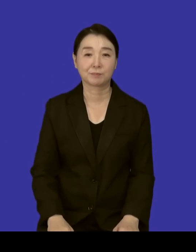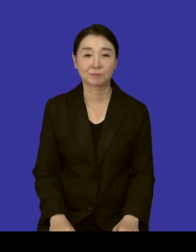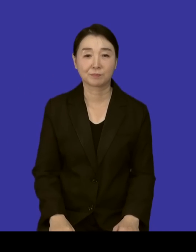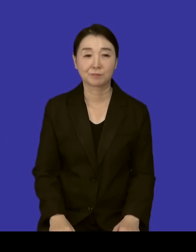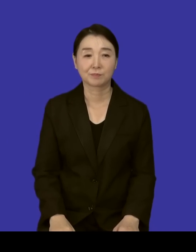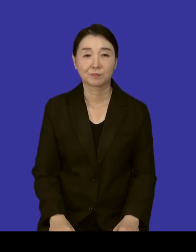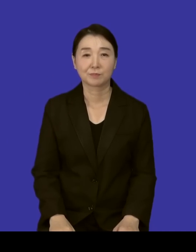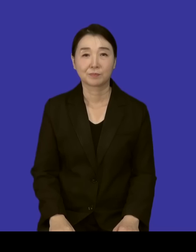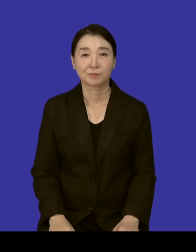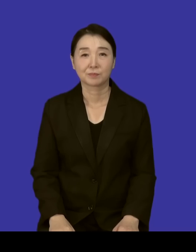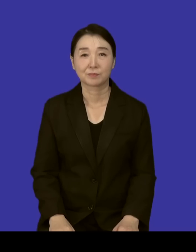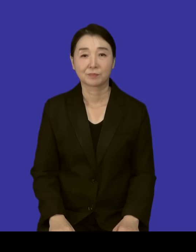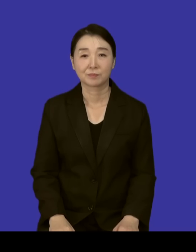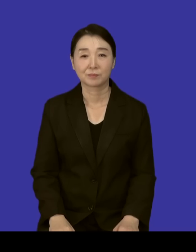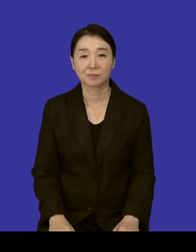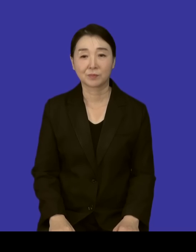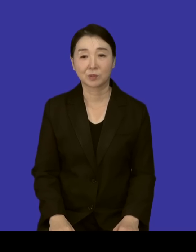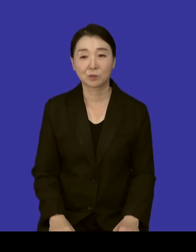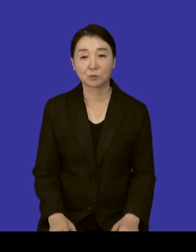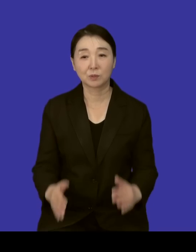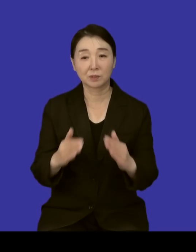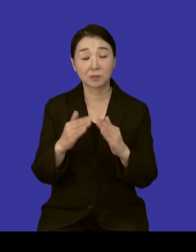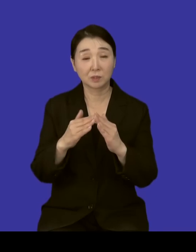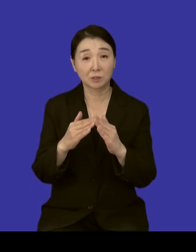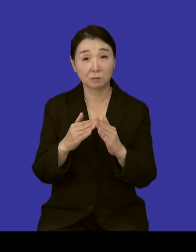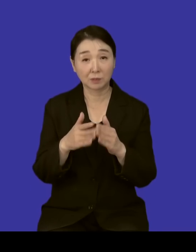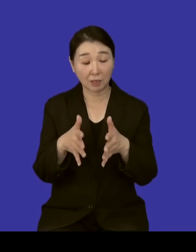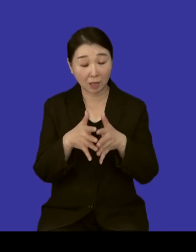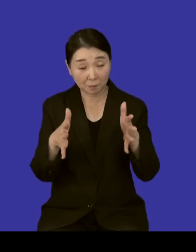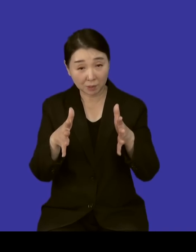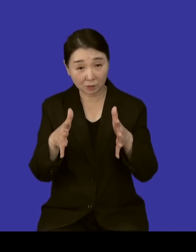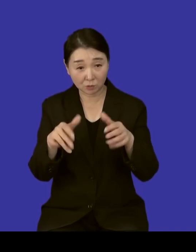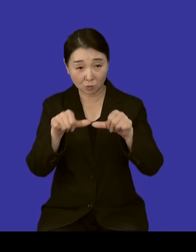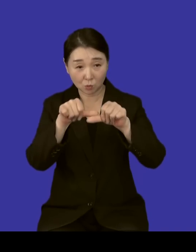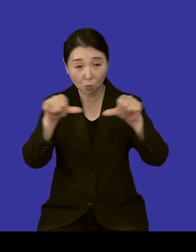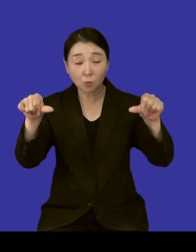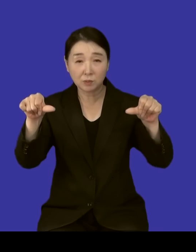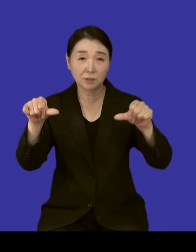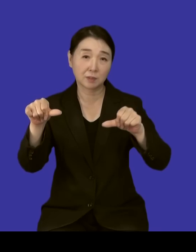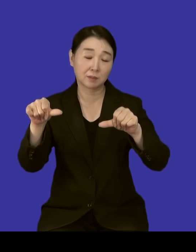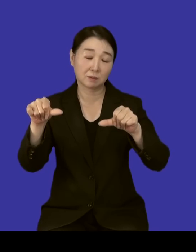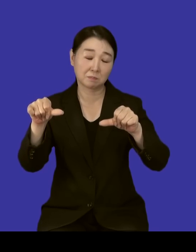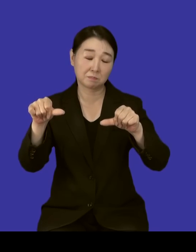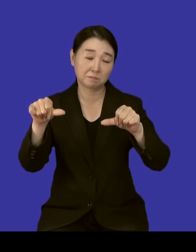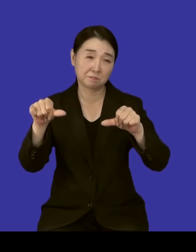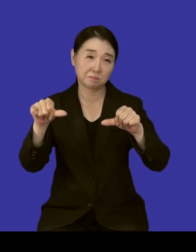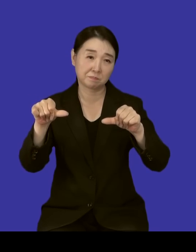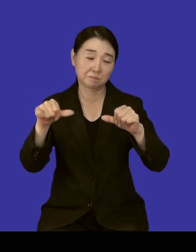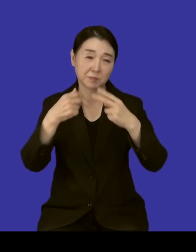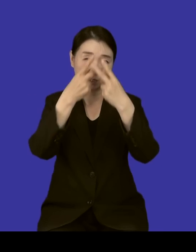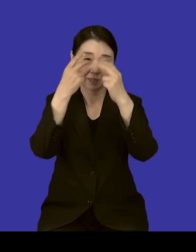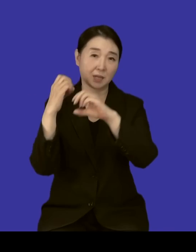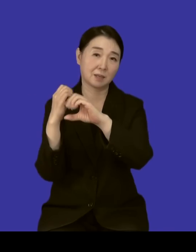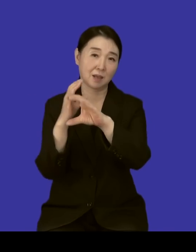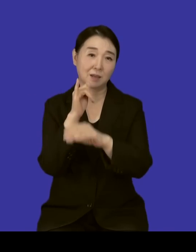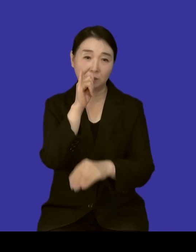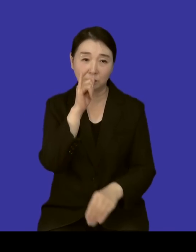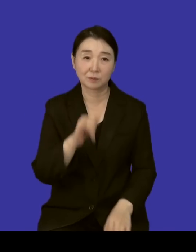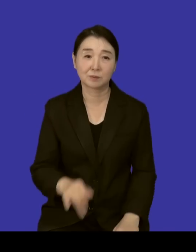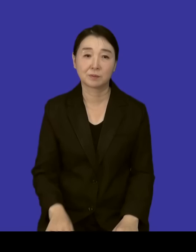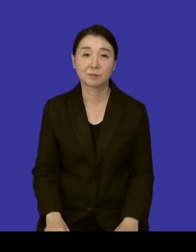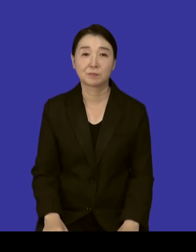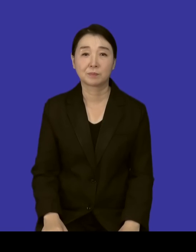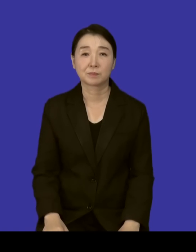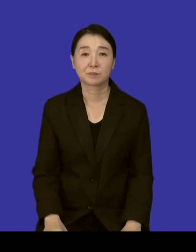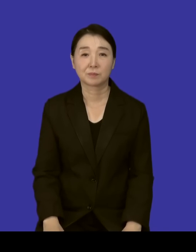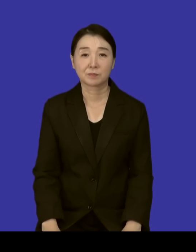됐는데, 우리 집에서 제가 아파트 5층에서 장례식을 치렀어요. 집에서 치르셨어요? 네네, 아파트 5층인데